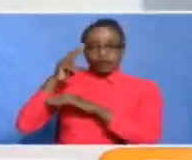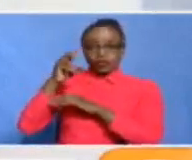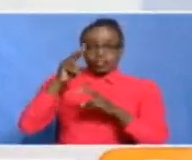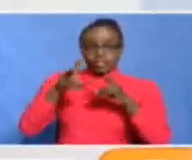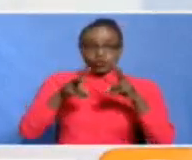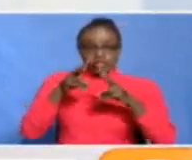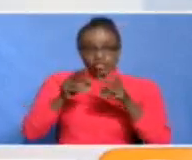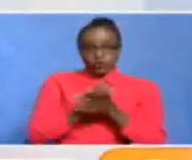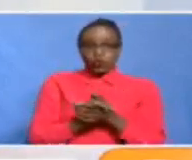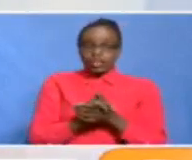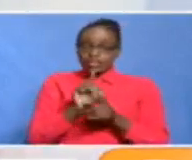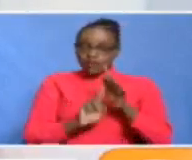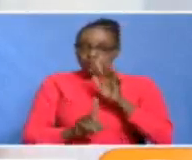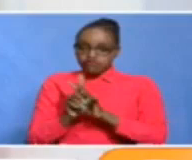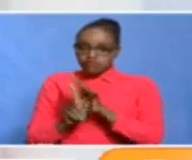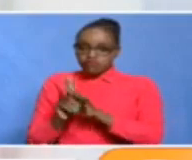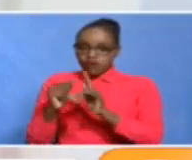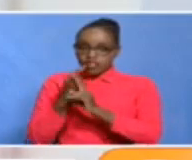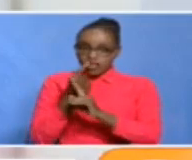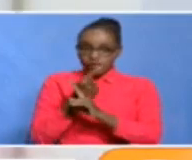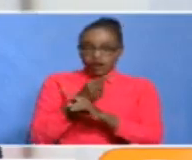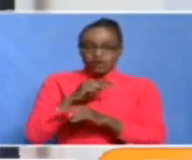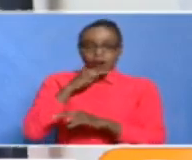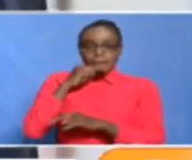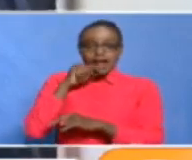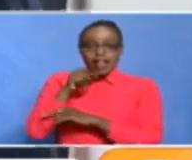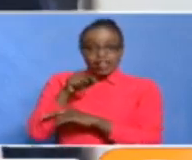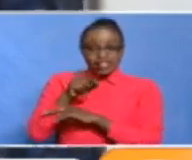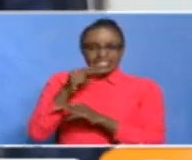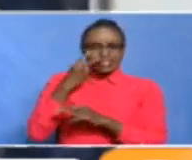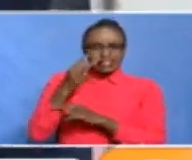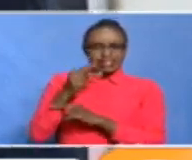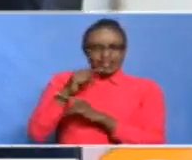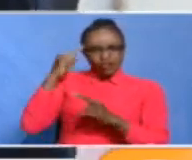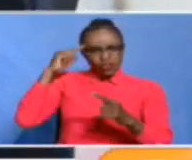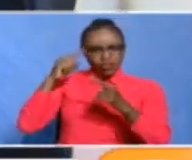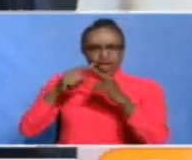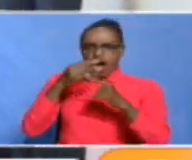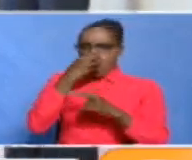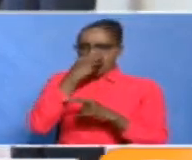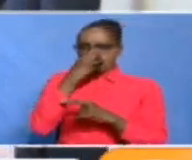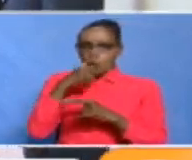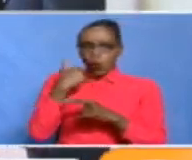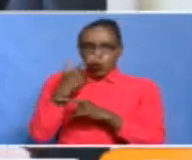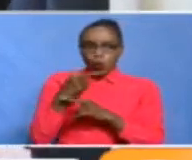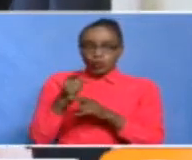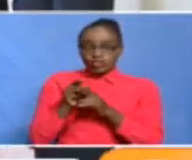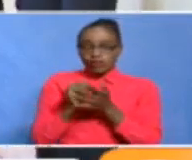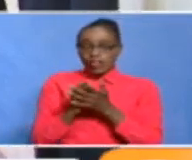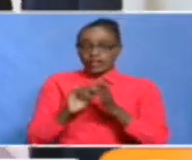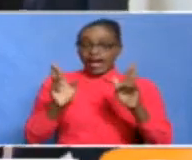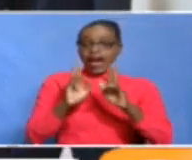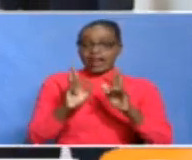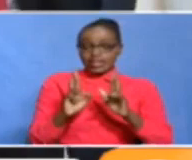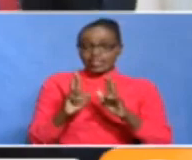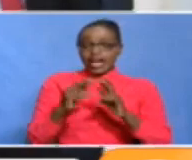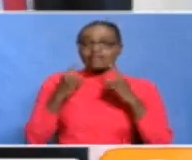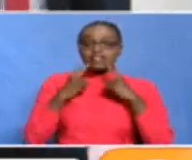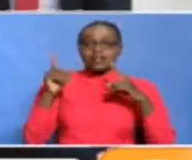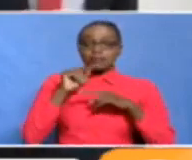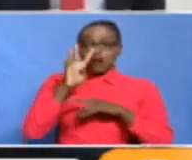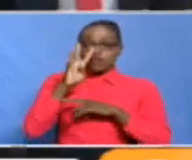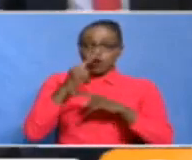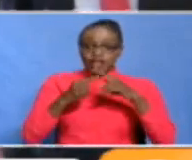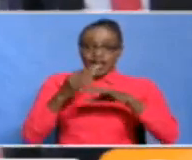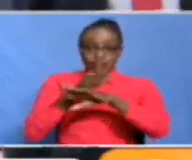2022 ukiibua mihemko. Matamshi yake siku hiyo yakionekana kumlenga Ruto aliyejitosa ulingoni tayari miaka 4